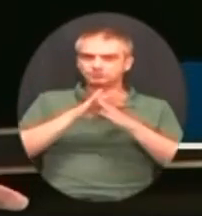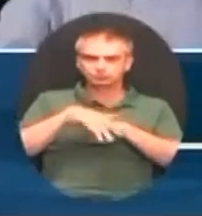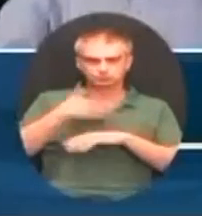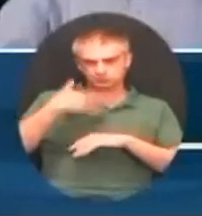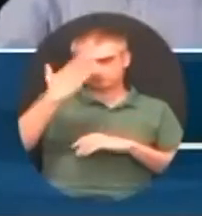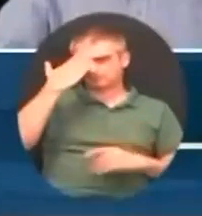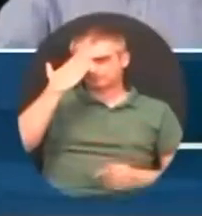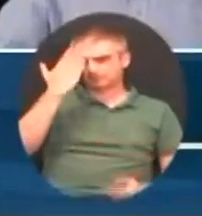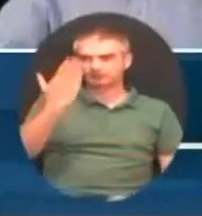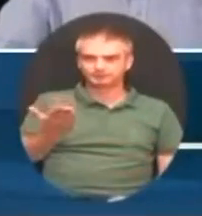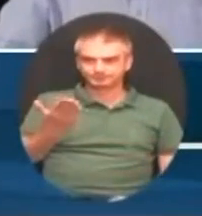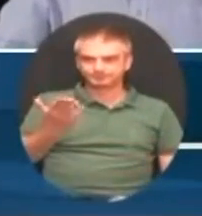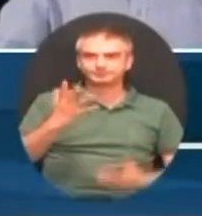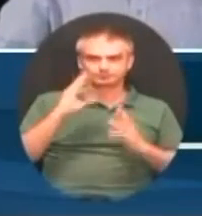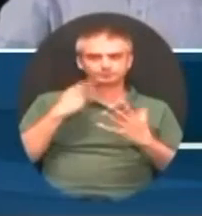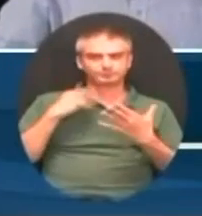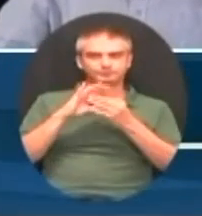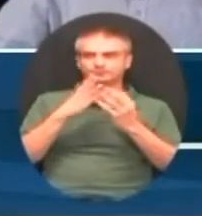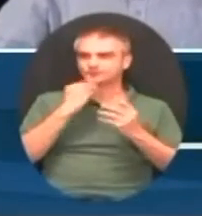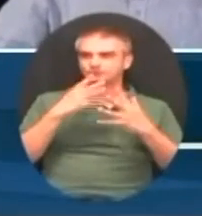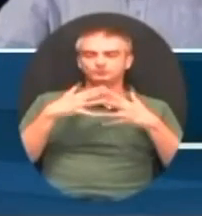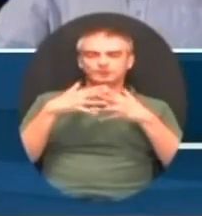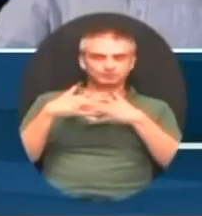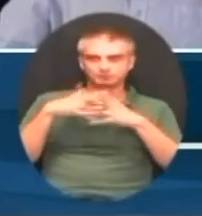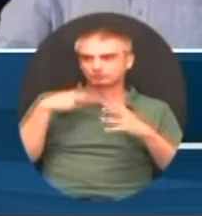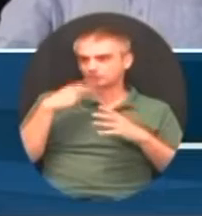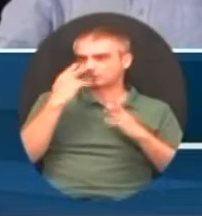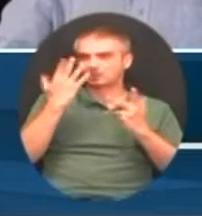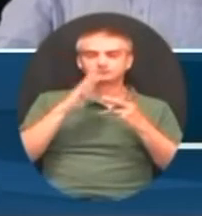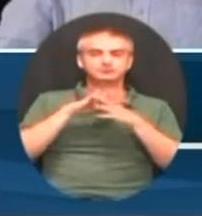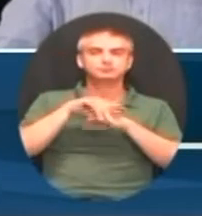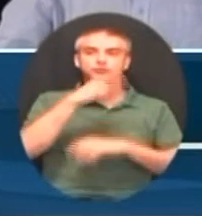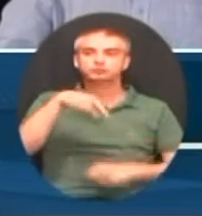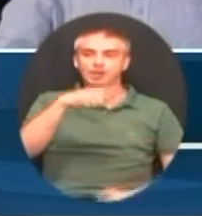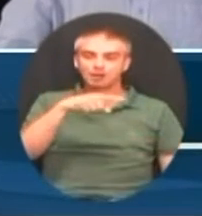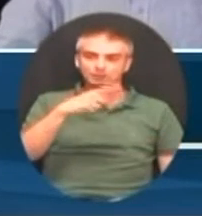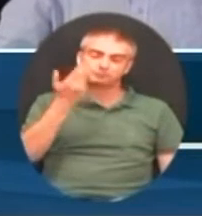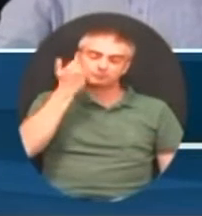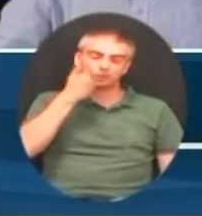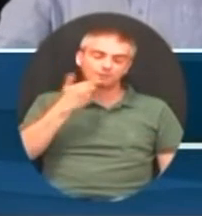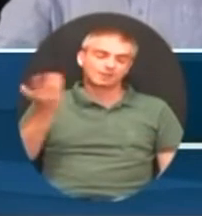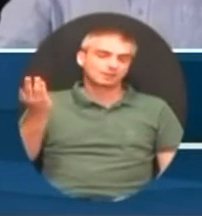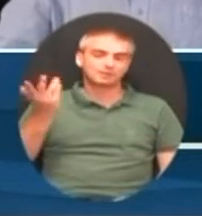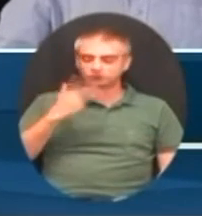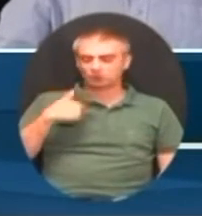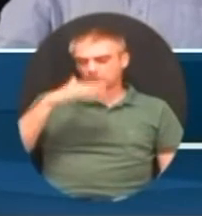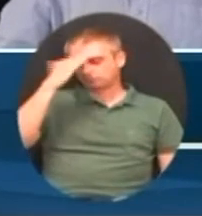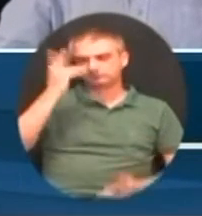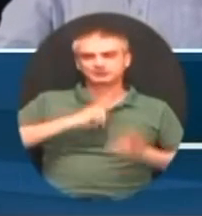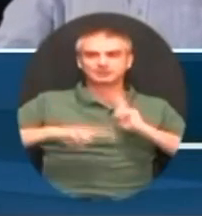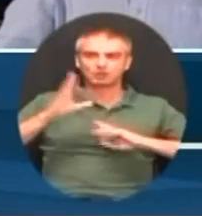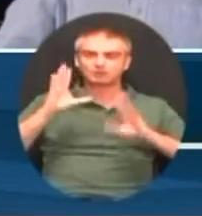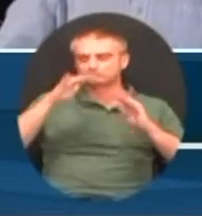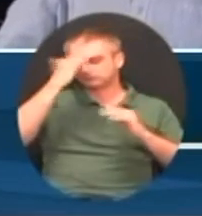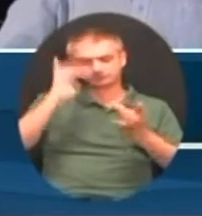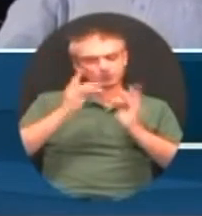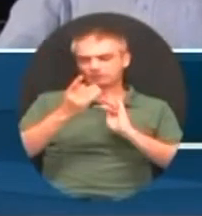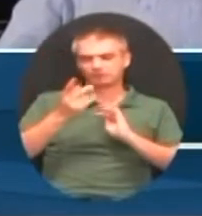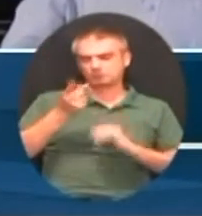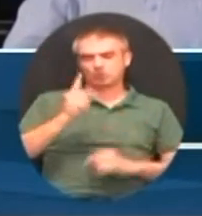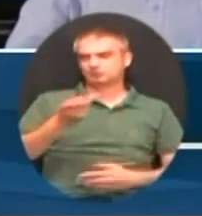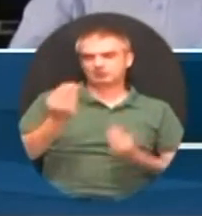את די מחוברת ליהדות ארצות הברית, אני רואה כמה זה משפיע עליהם. חבל, יש לנו מספיק צרות, מספיק אויבים,